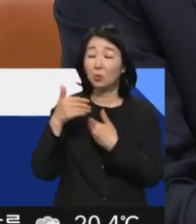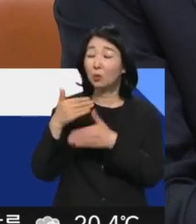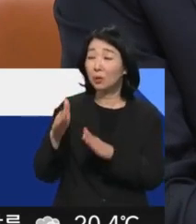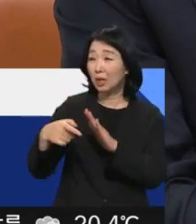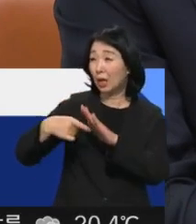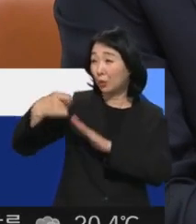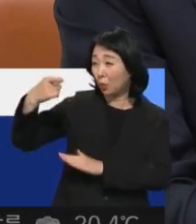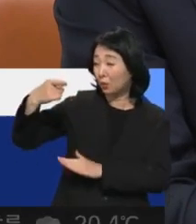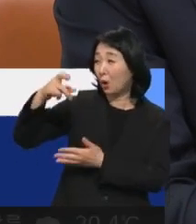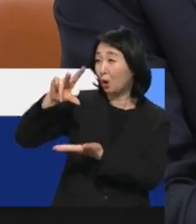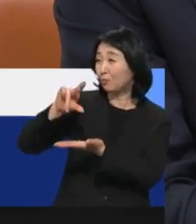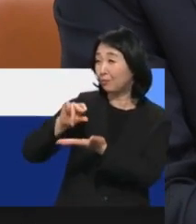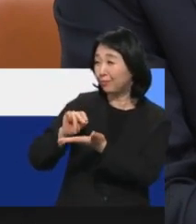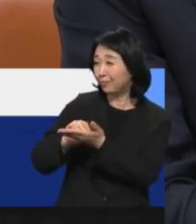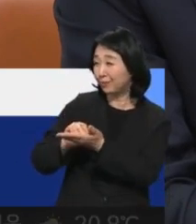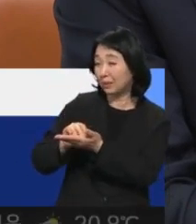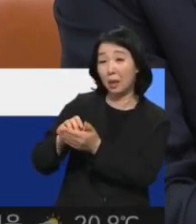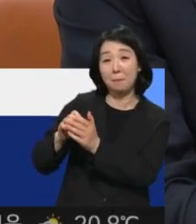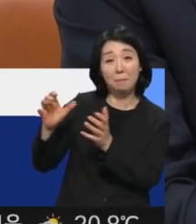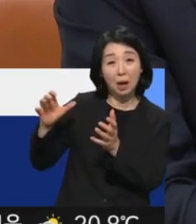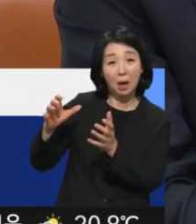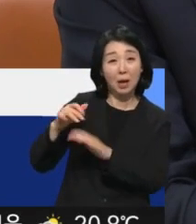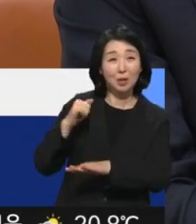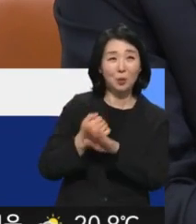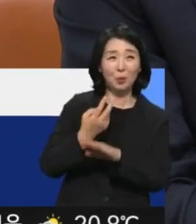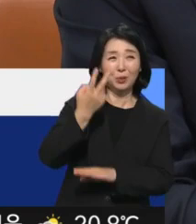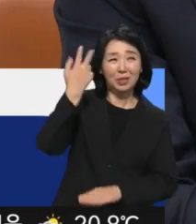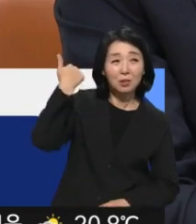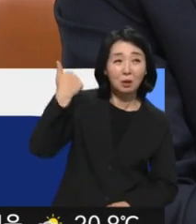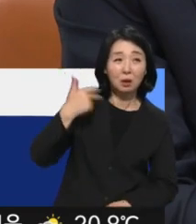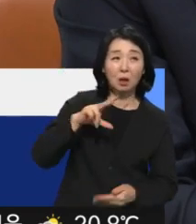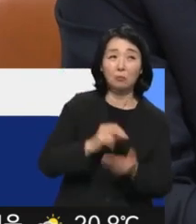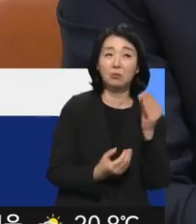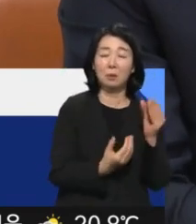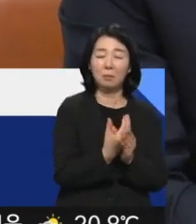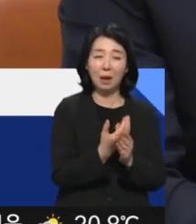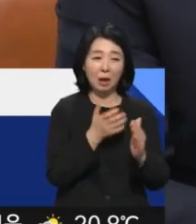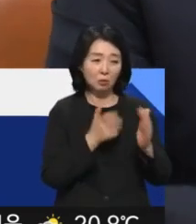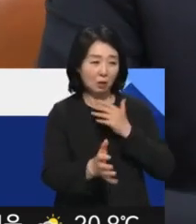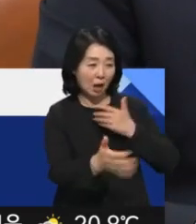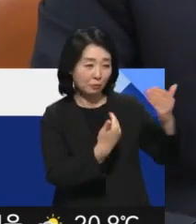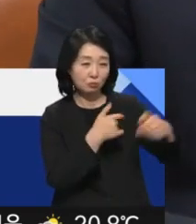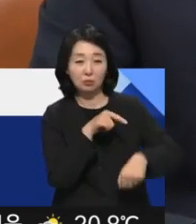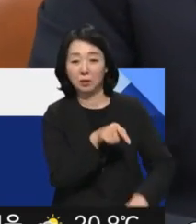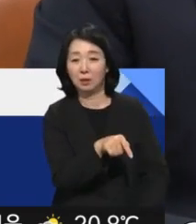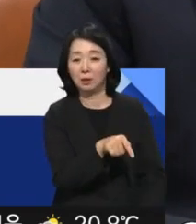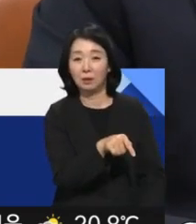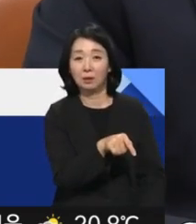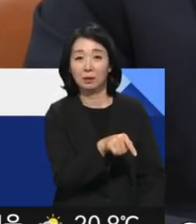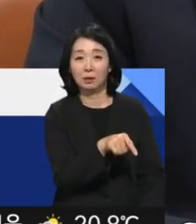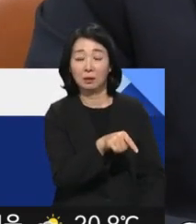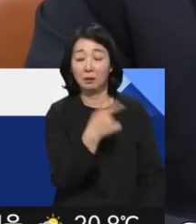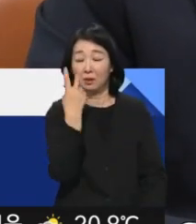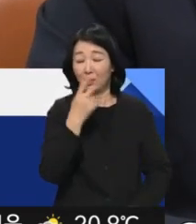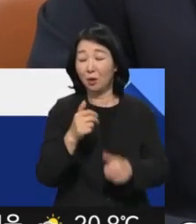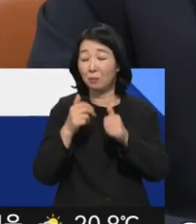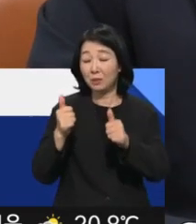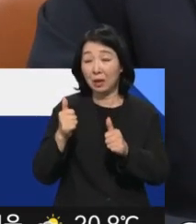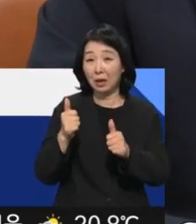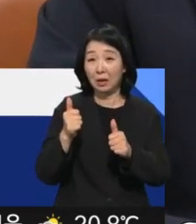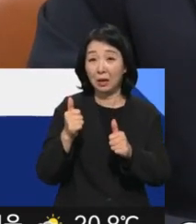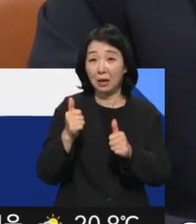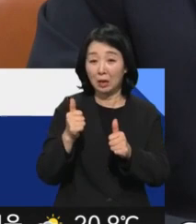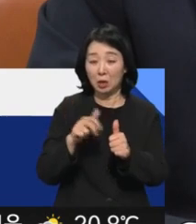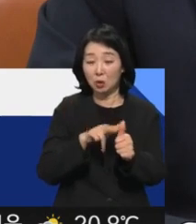의혹이 불거지자마자 갑자기 2년 전 일을 빌미로 압수수색한 점도 그렇고 검찰이 제공했을